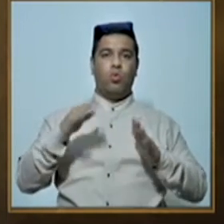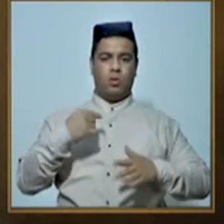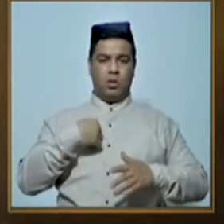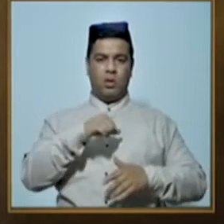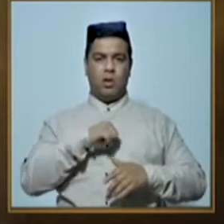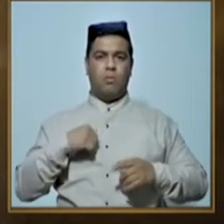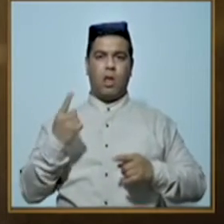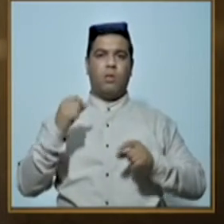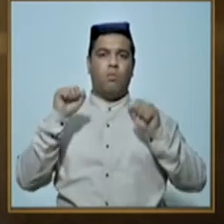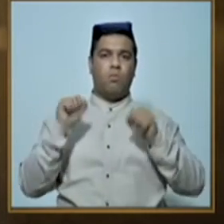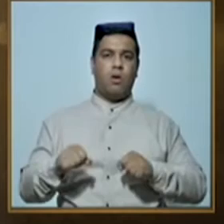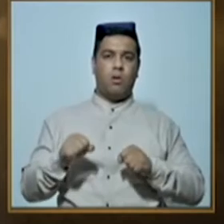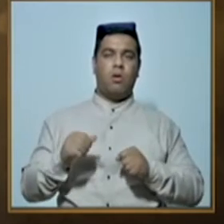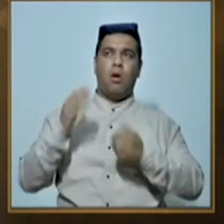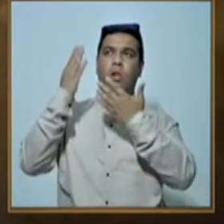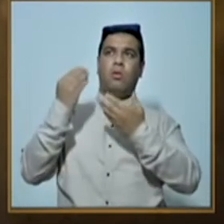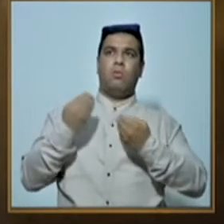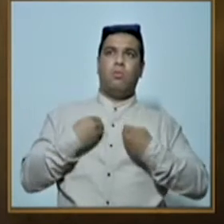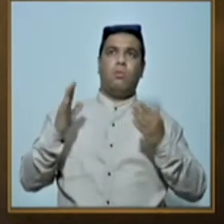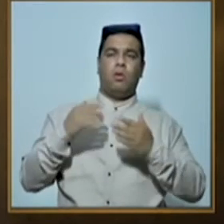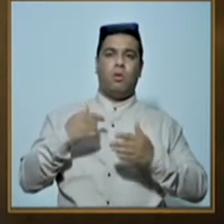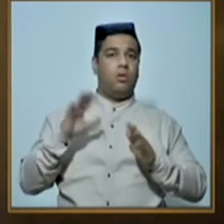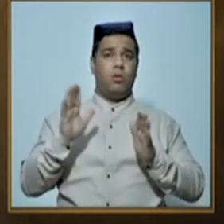o'zi kifoya qiladi. Ikkinchi shaxsning keragi yo'q.